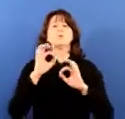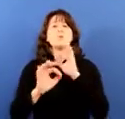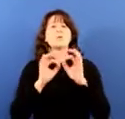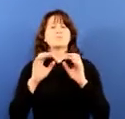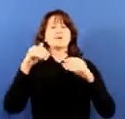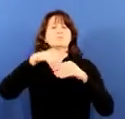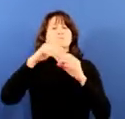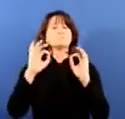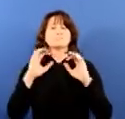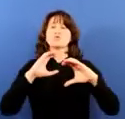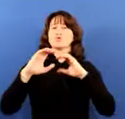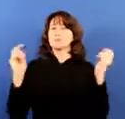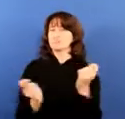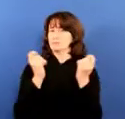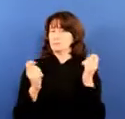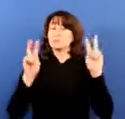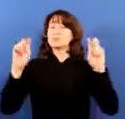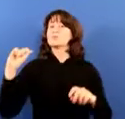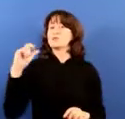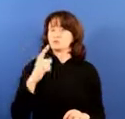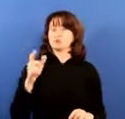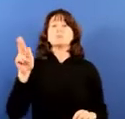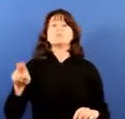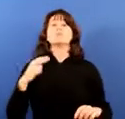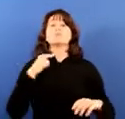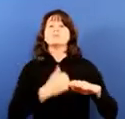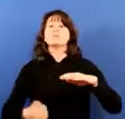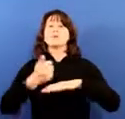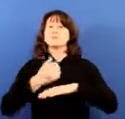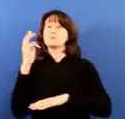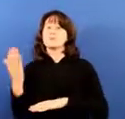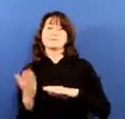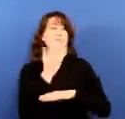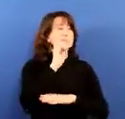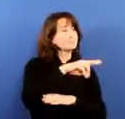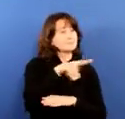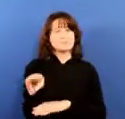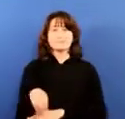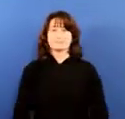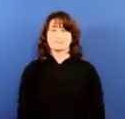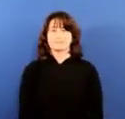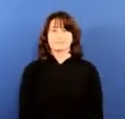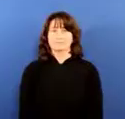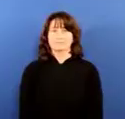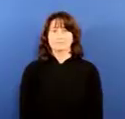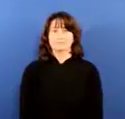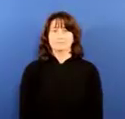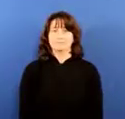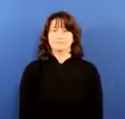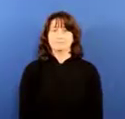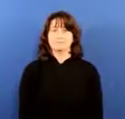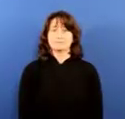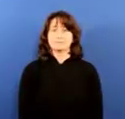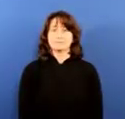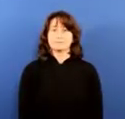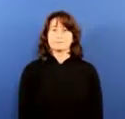batera. Jaialdia ostegunean hasi zen eta igandera arte jarraituko du Bilbon. Bizitaren barruan Bilbao Bizkaia itunak gure lurraldera